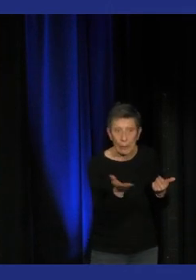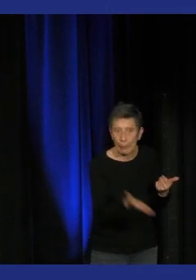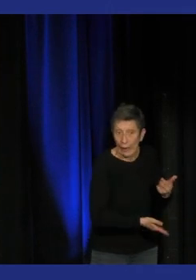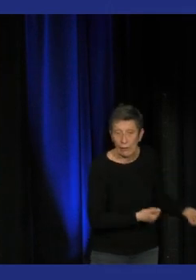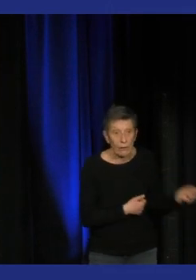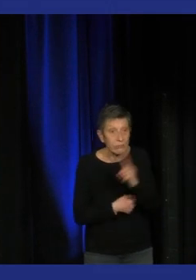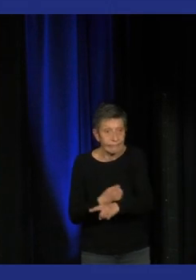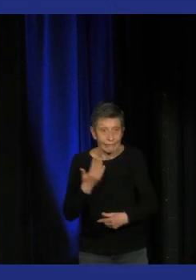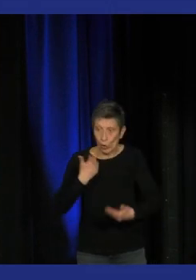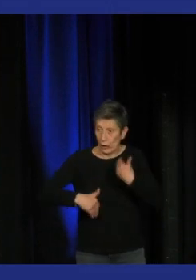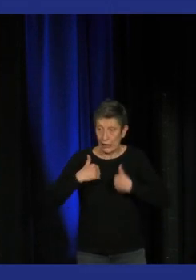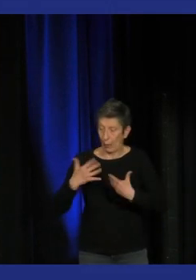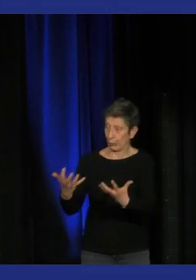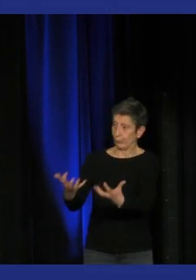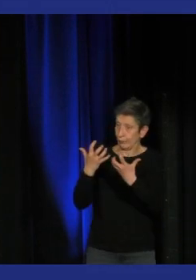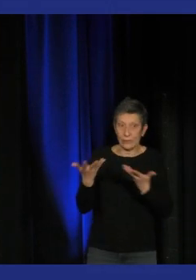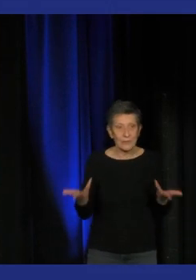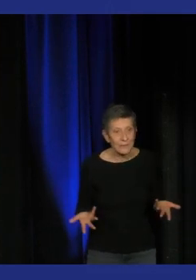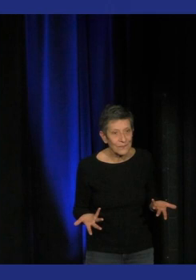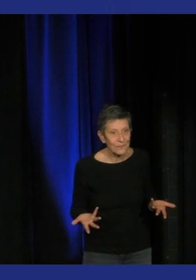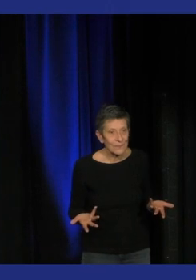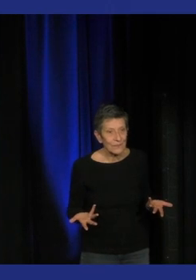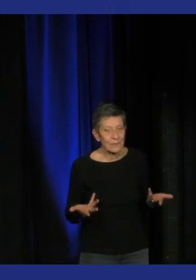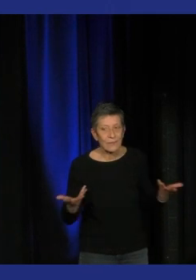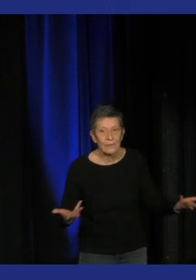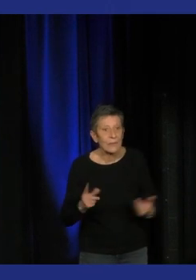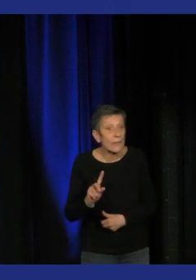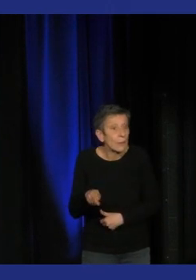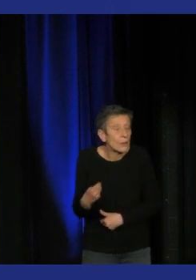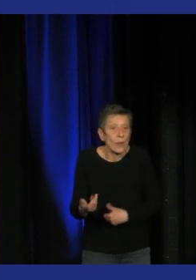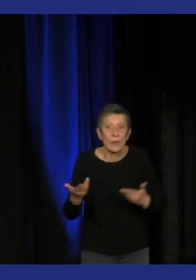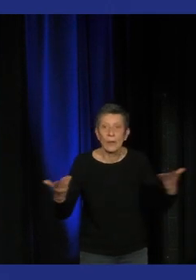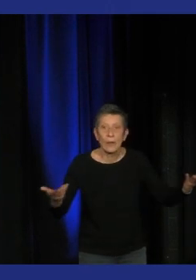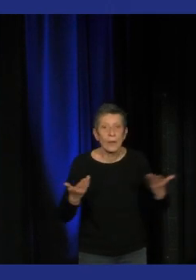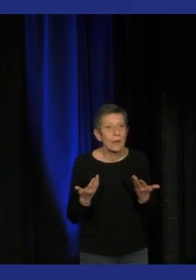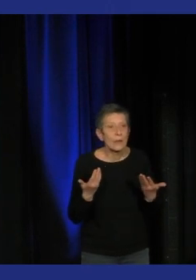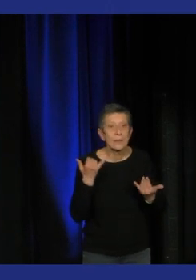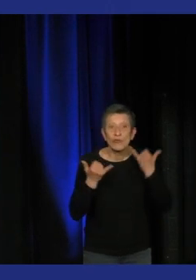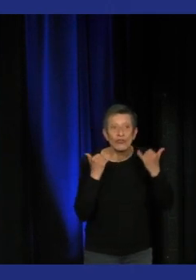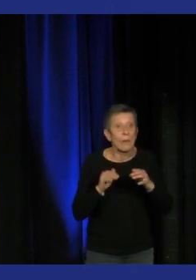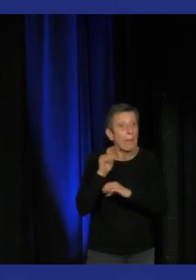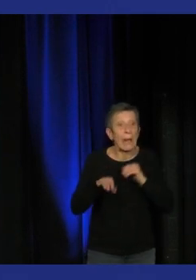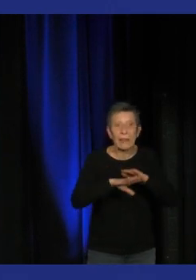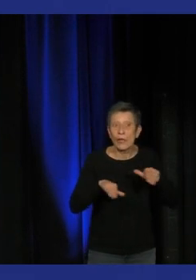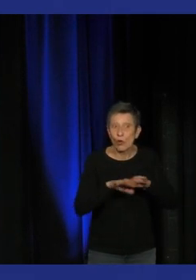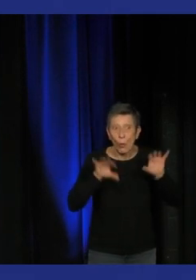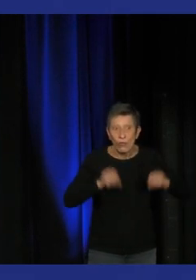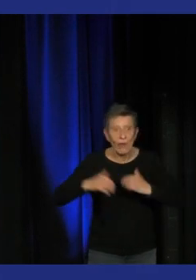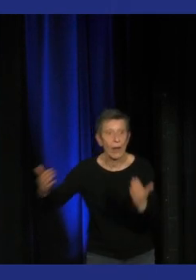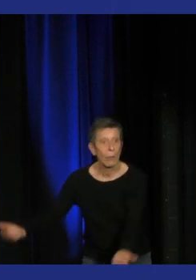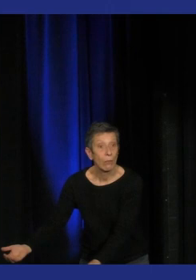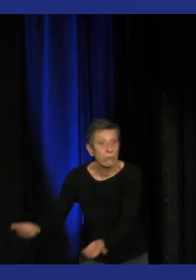Et là, en l'occurrence, on pourrait dire qu'il n'était pas très difficile pour un maître nageur de prendre dans ses